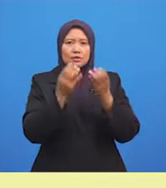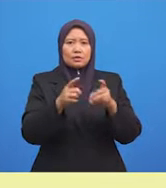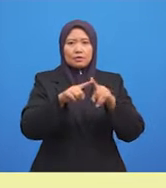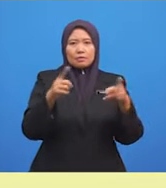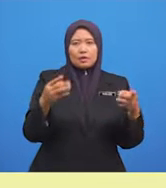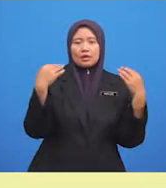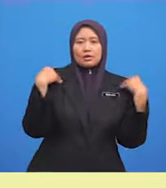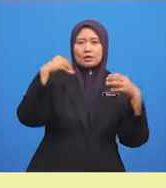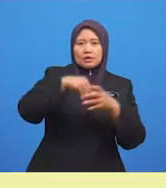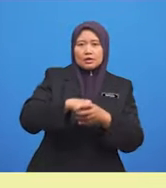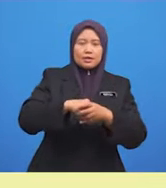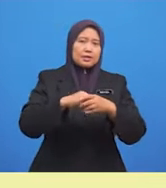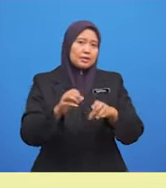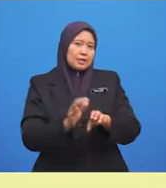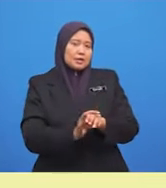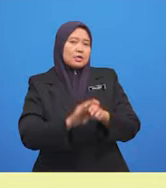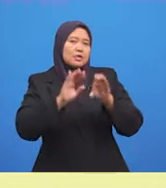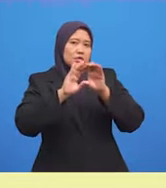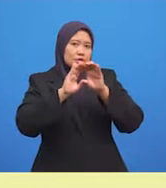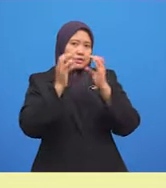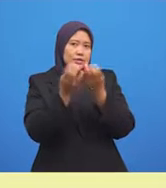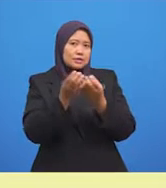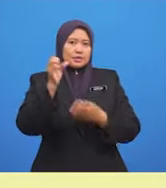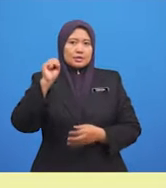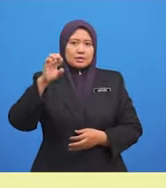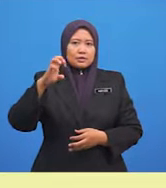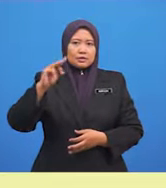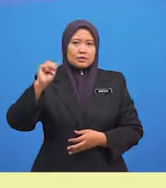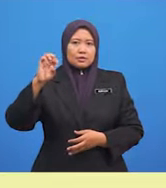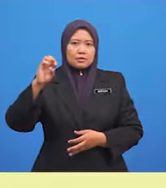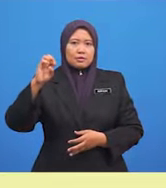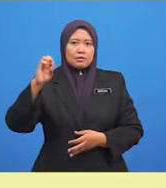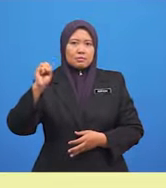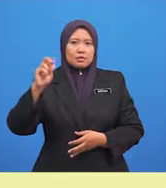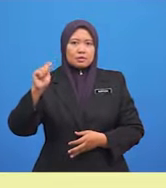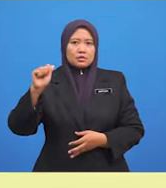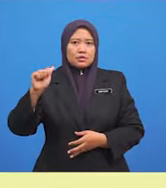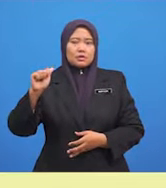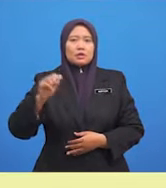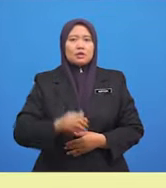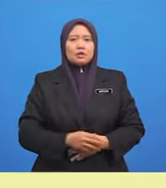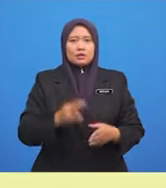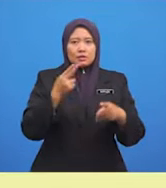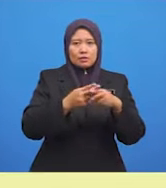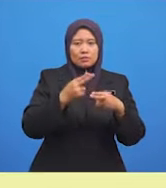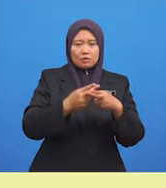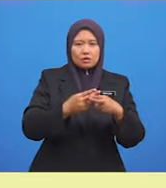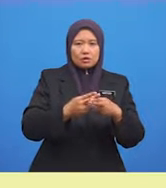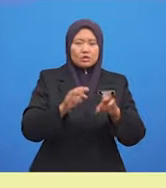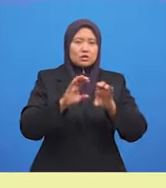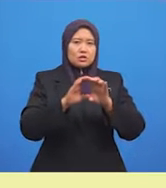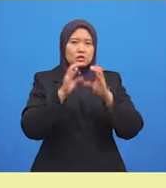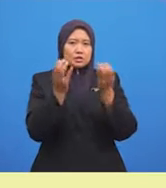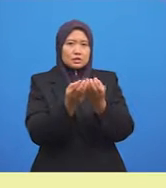set tetapi ada di dalam set semester dinamakan sebagai set